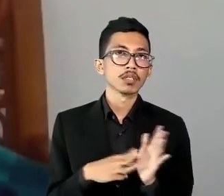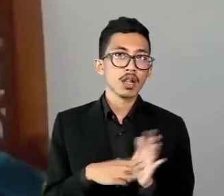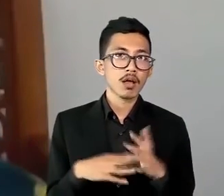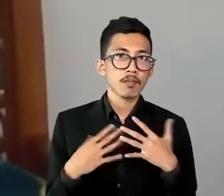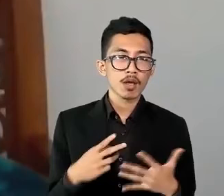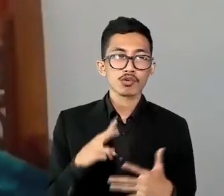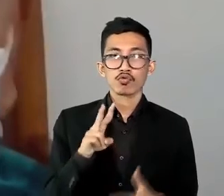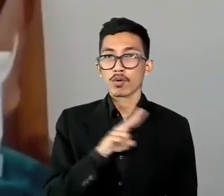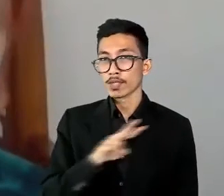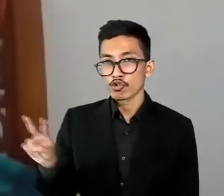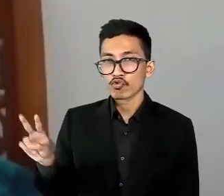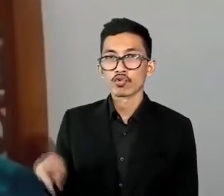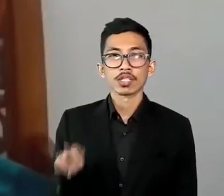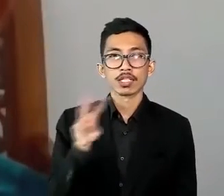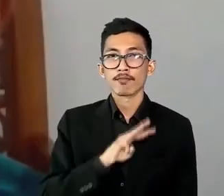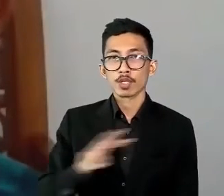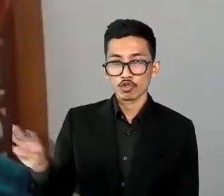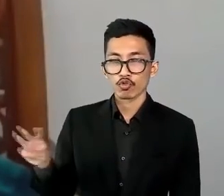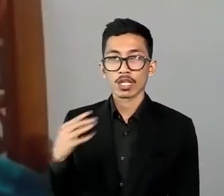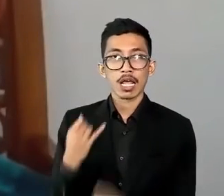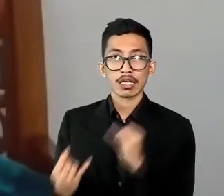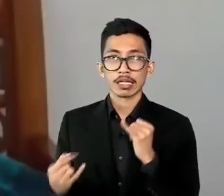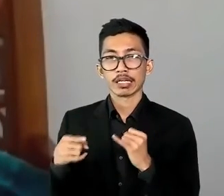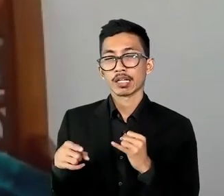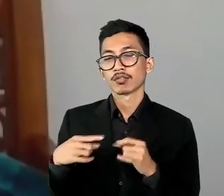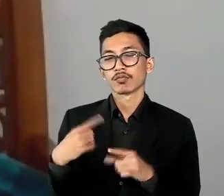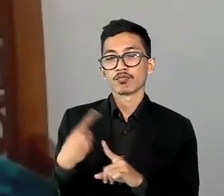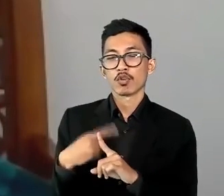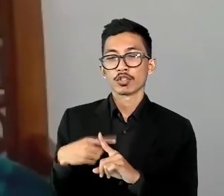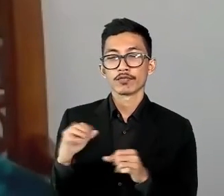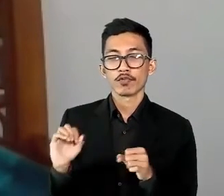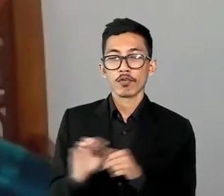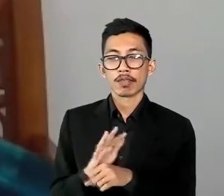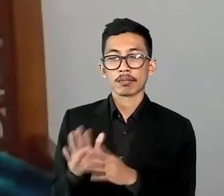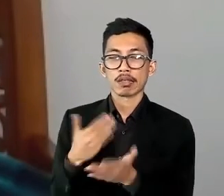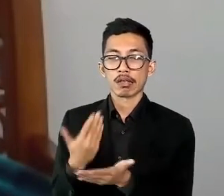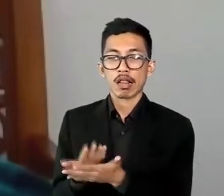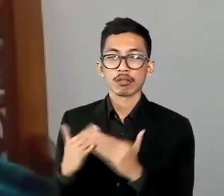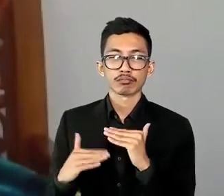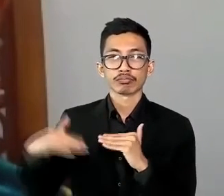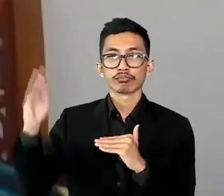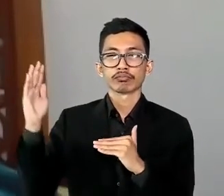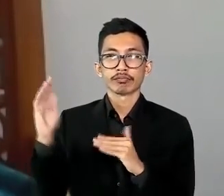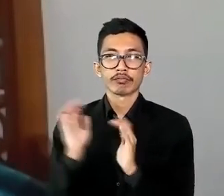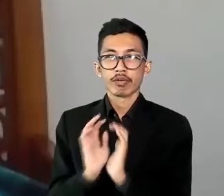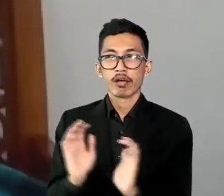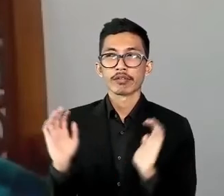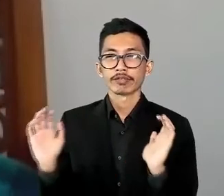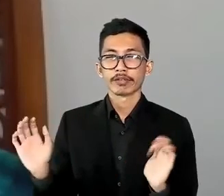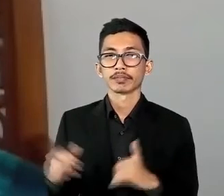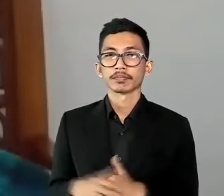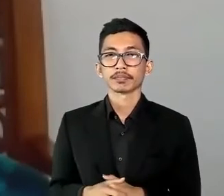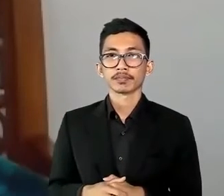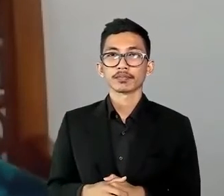2 minggu, 3 minggu terakhir ini angka kematian karena positif COVID cukup tinggi, dan kami sudah sepakat kami tidak